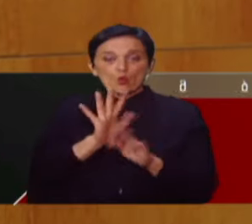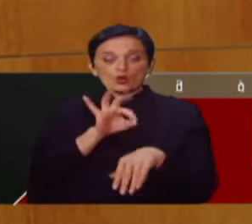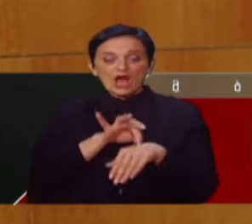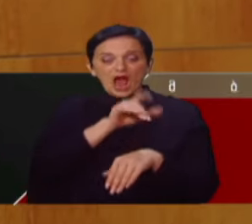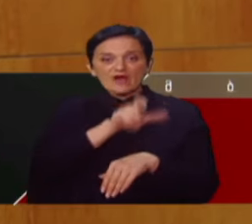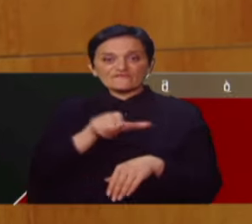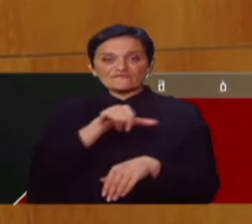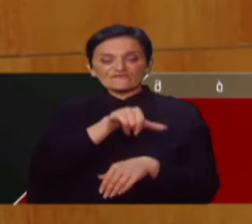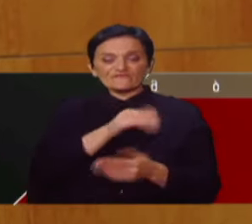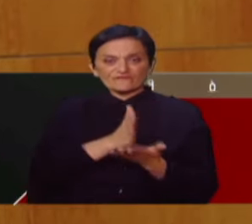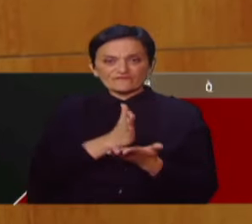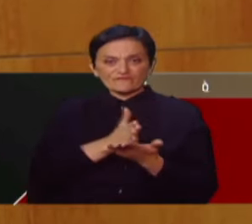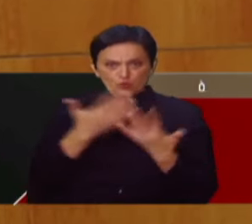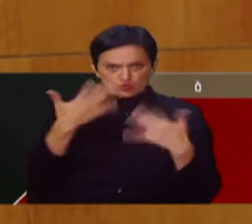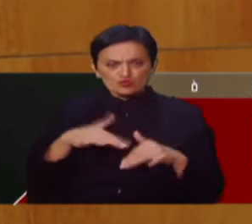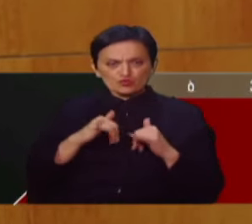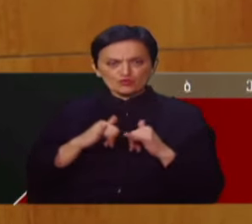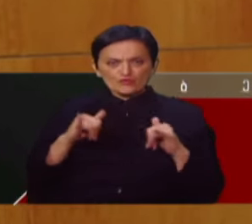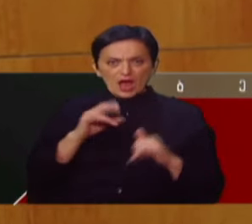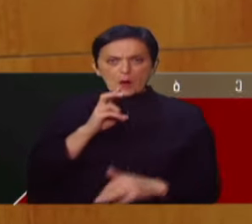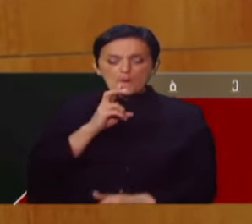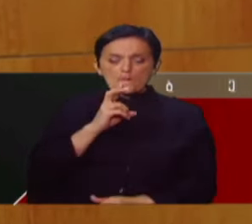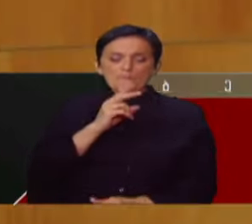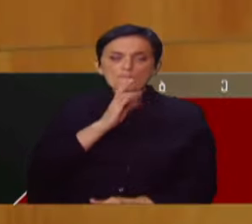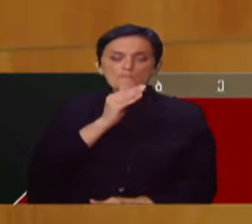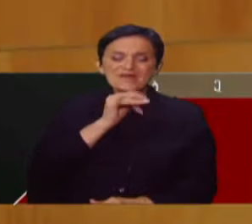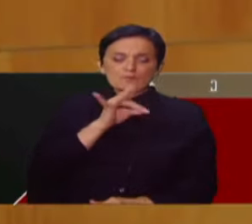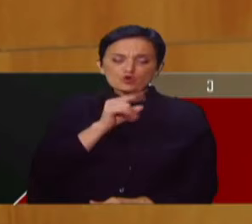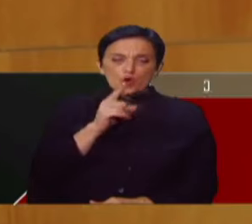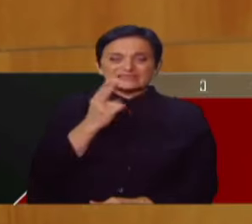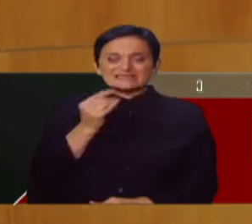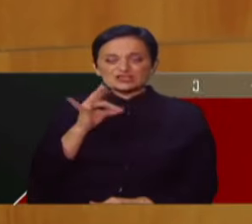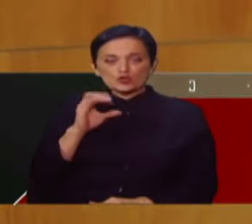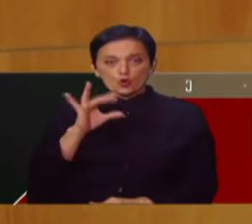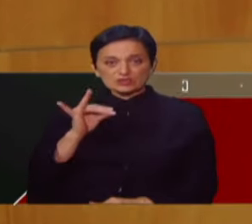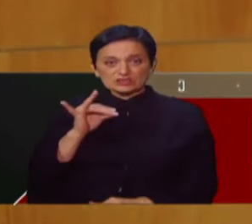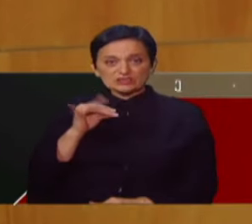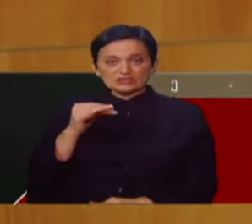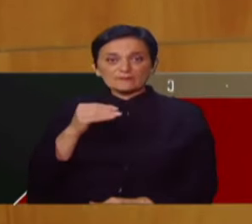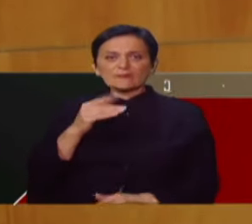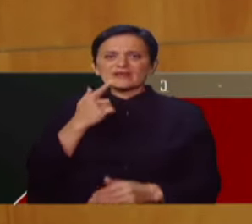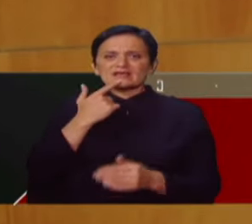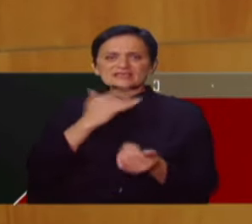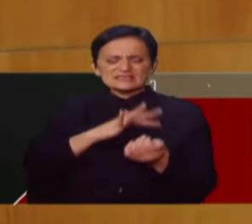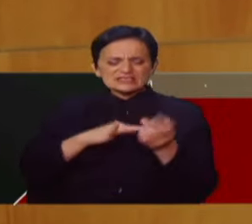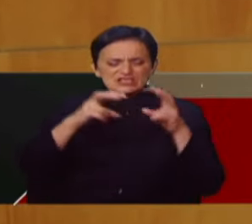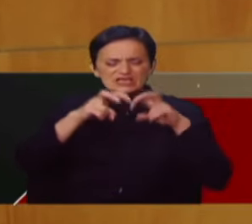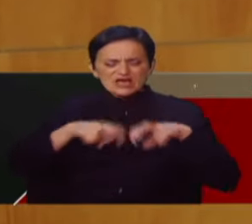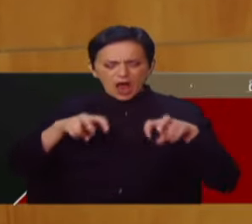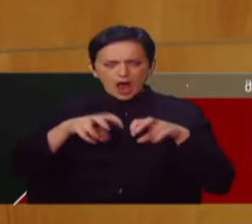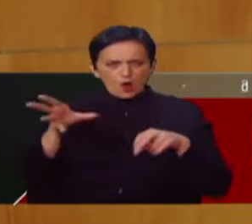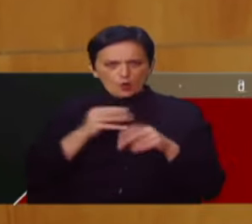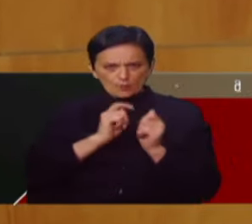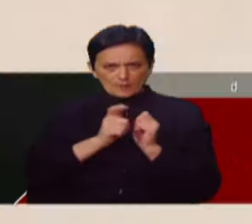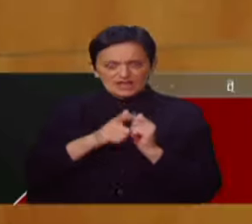ავადმყოფებს, რომელთაც აქვთ უკვე განვითარებული ფიბროზი ან ციროზი. დაუფინანსდება ყველანაირი სისხლის გამოკვლევები, მათ შორის